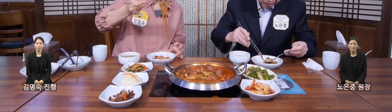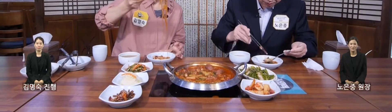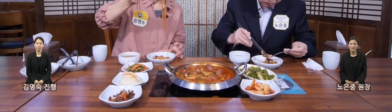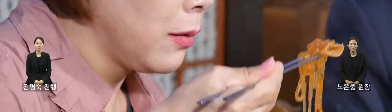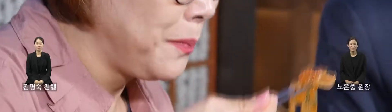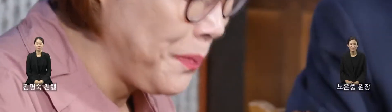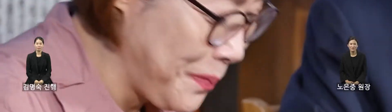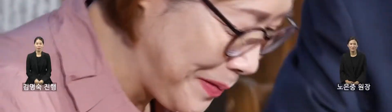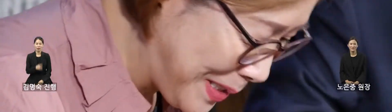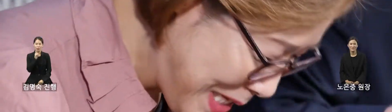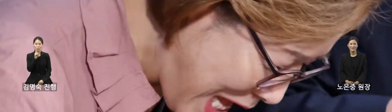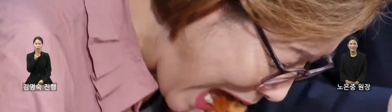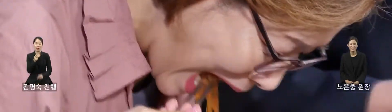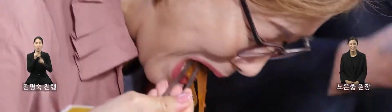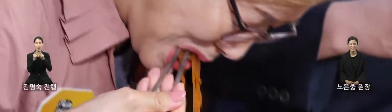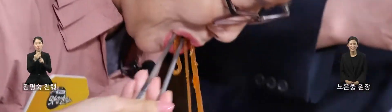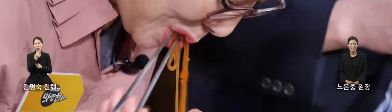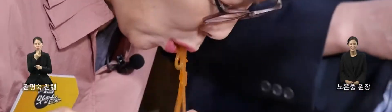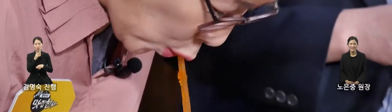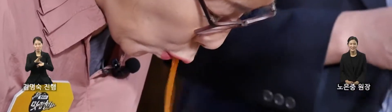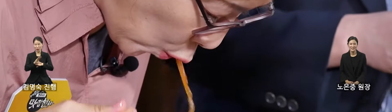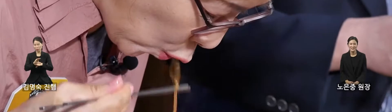무음 방송.